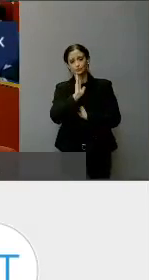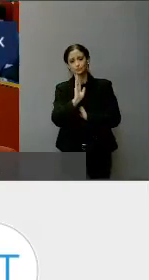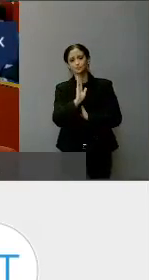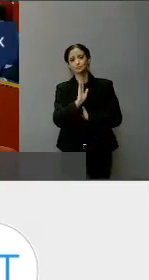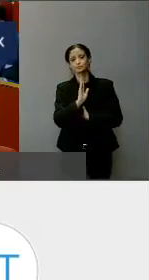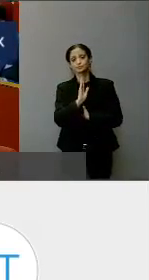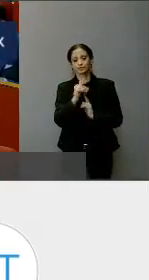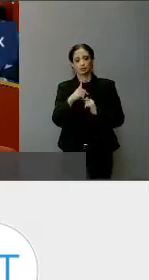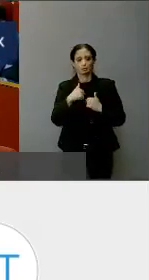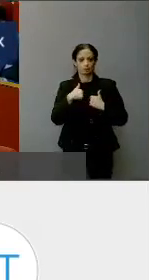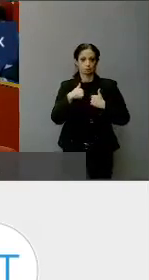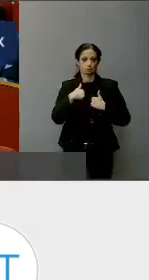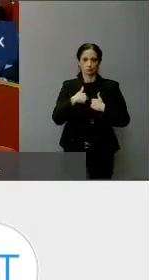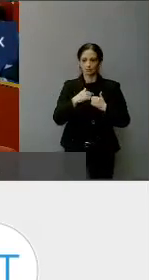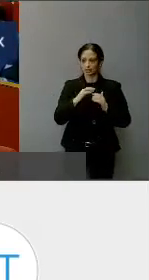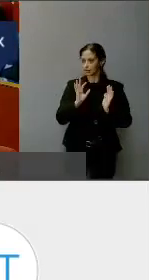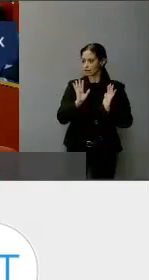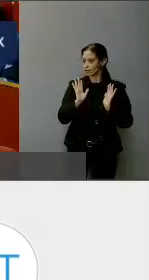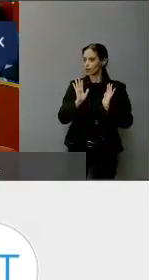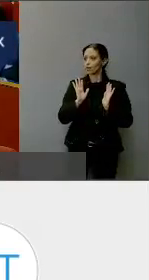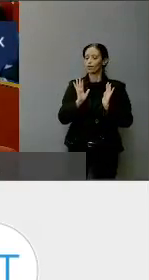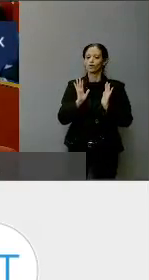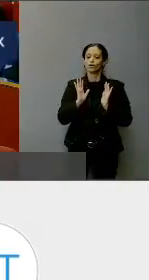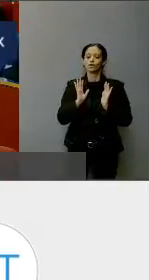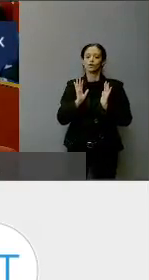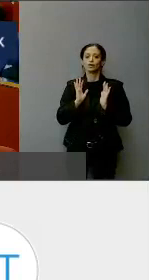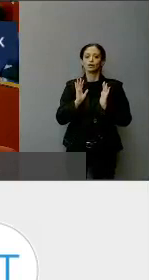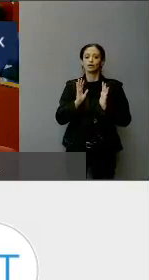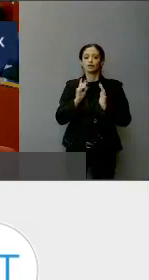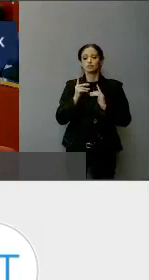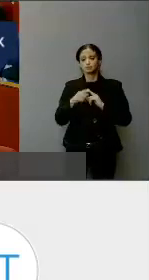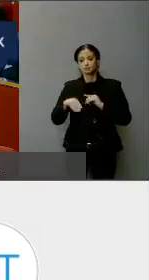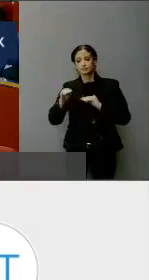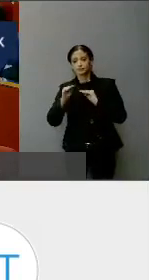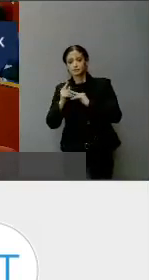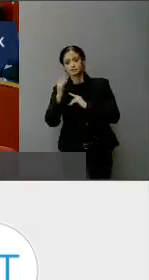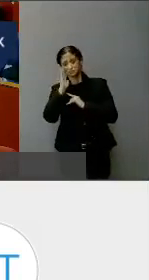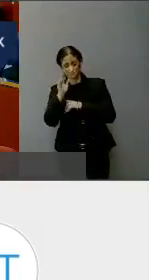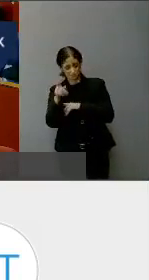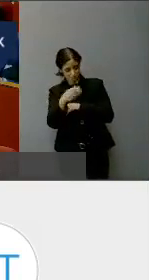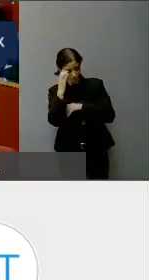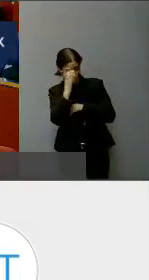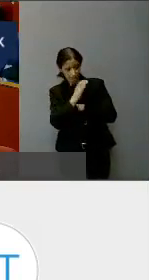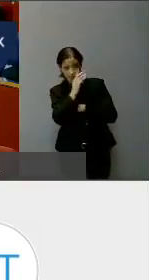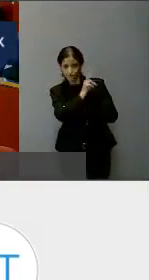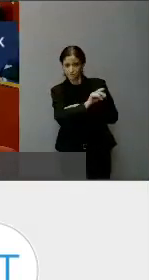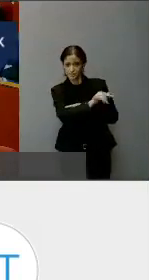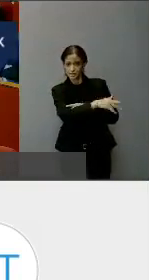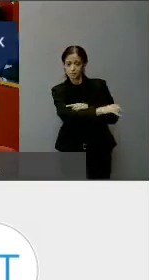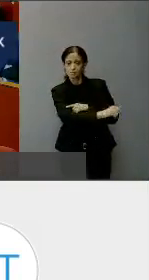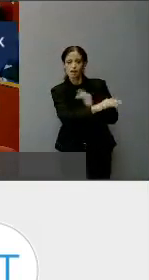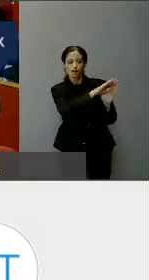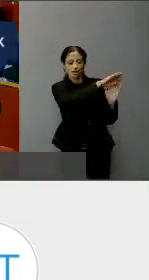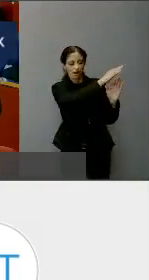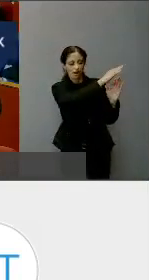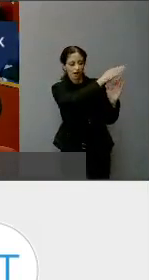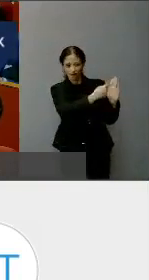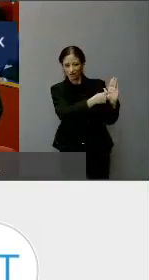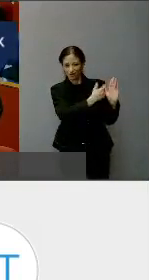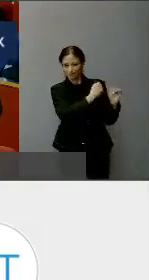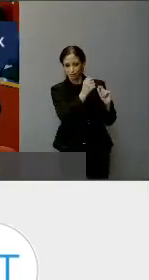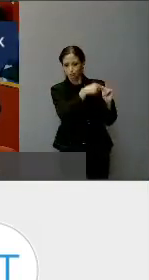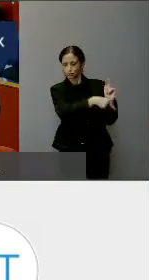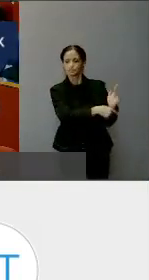per me ma non per altri magari si andasse a fare un bel giro a benzema in questa collina di cui si parla